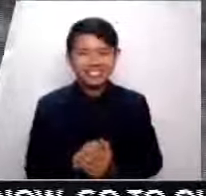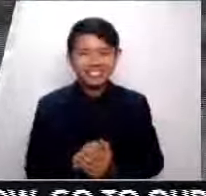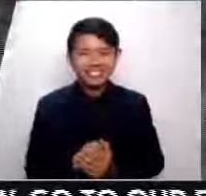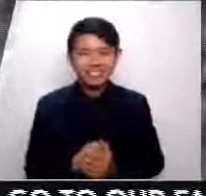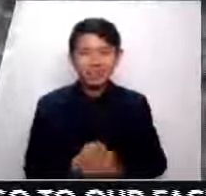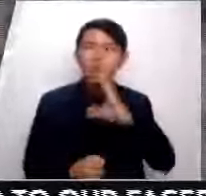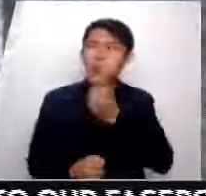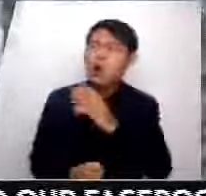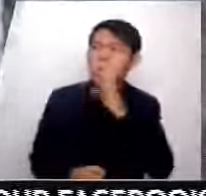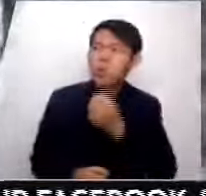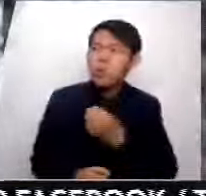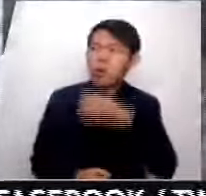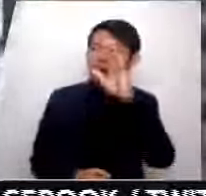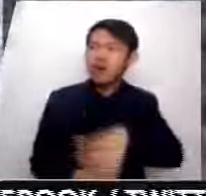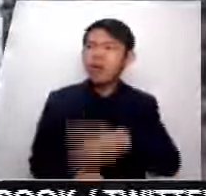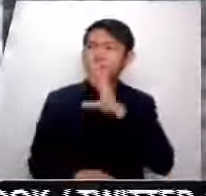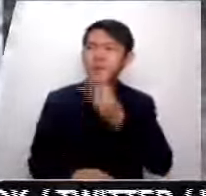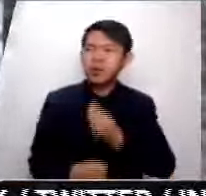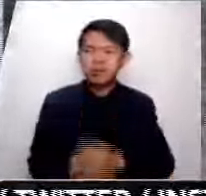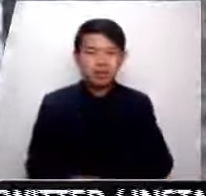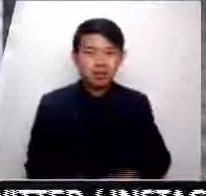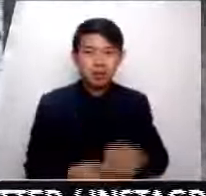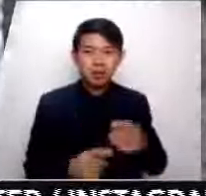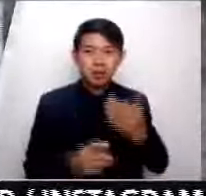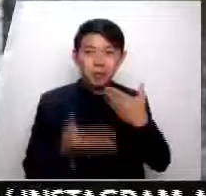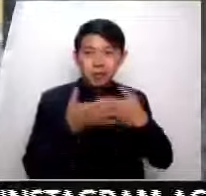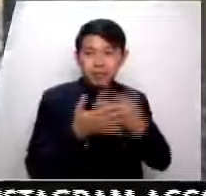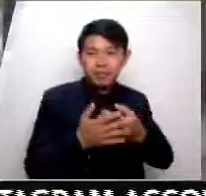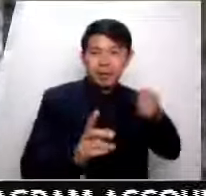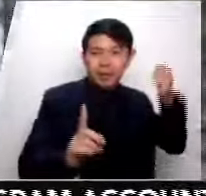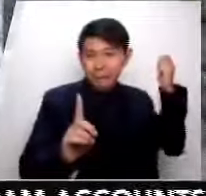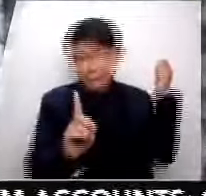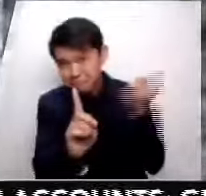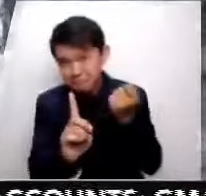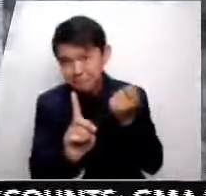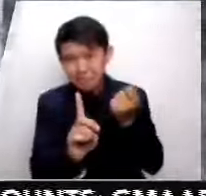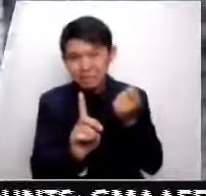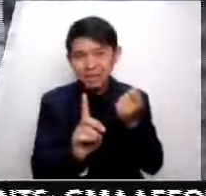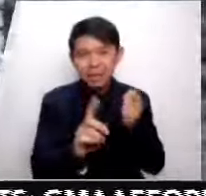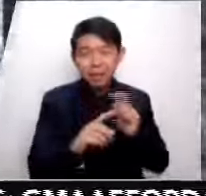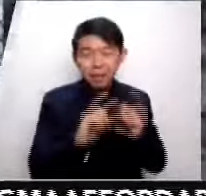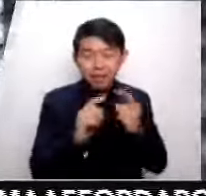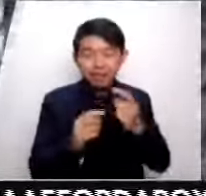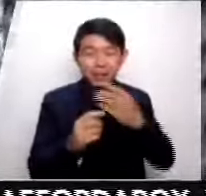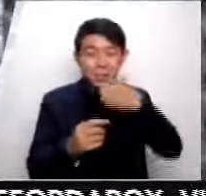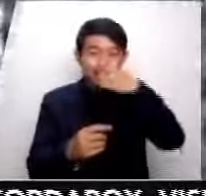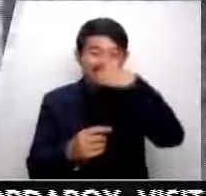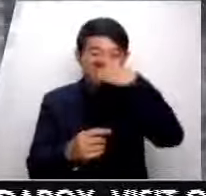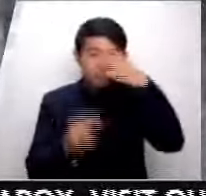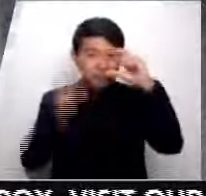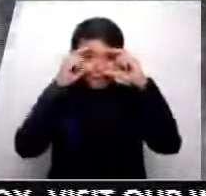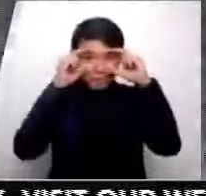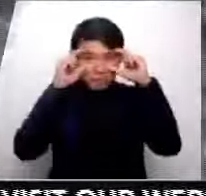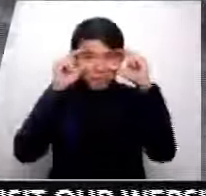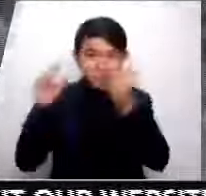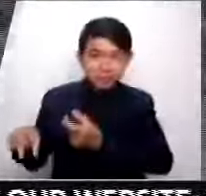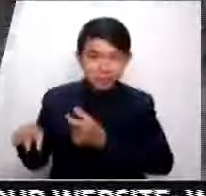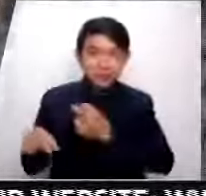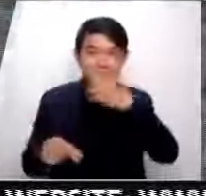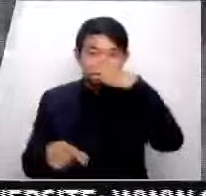Muntik tuloy niyang mapalo ng walis tingting ang apo. Nang tanggalin ni Peter ang kanyang shades at magpakilala,